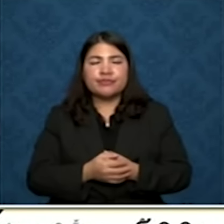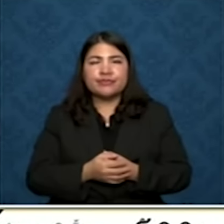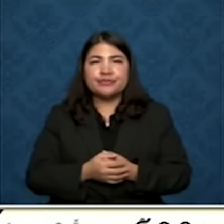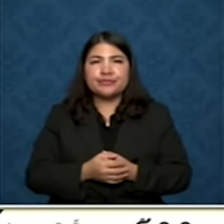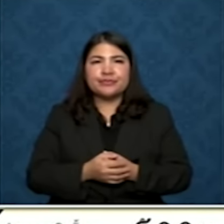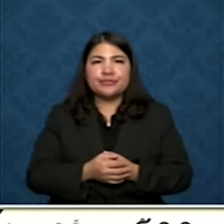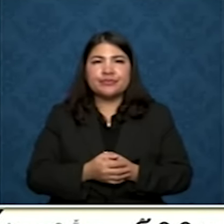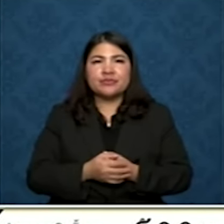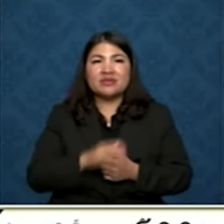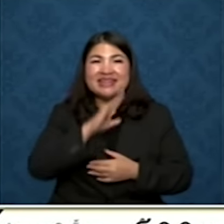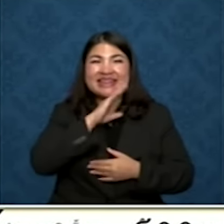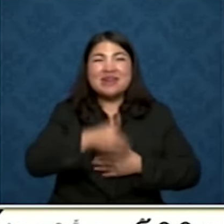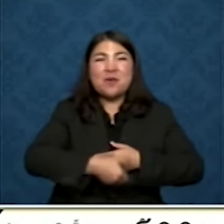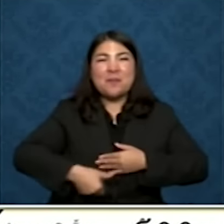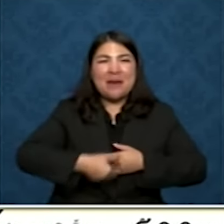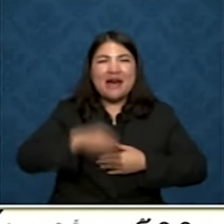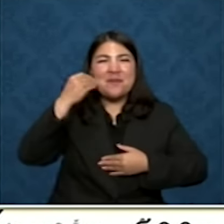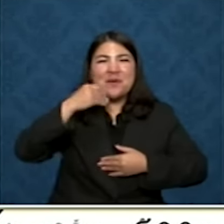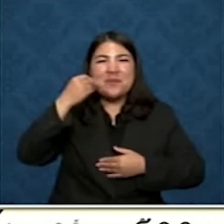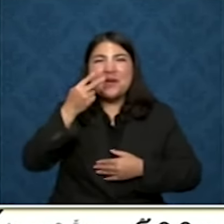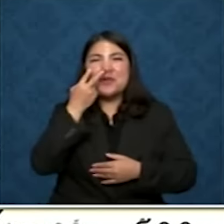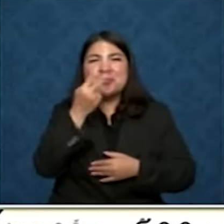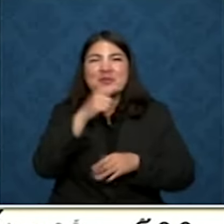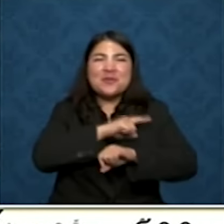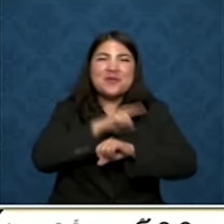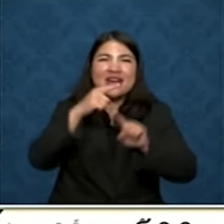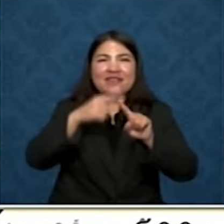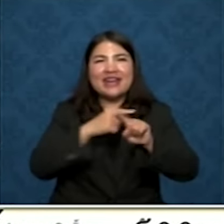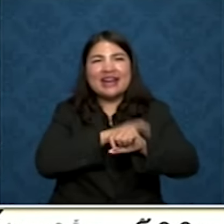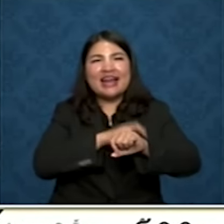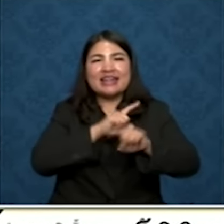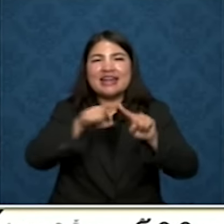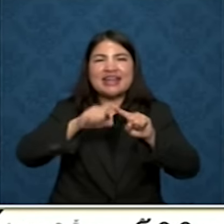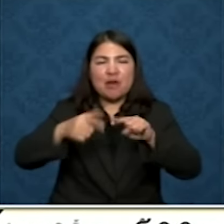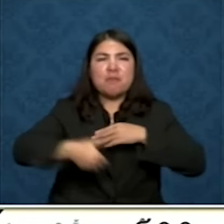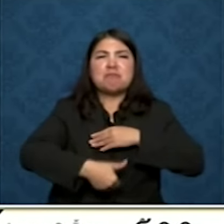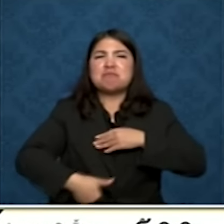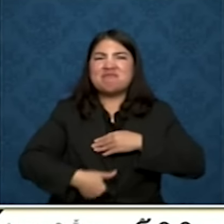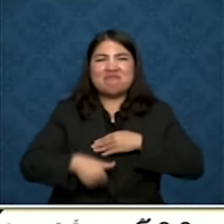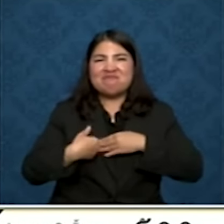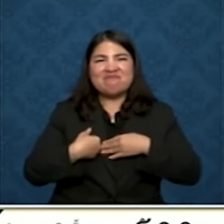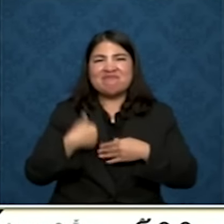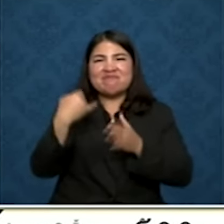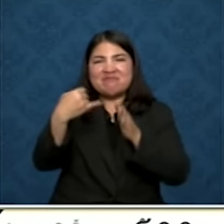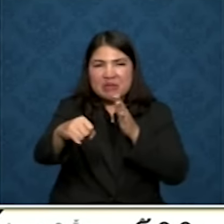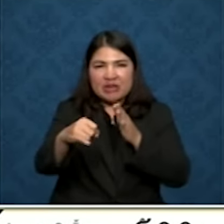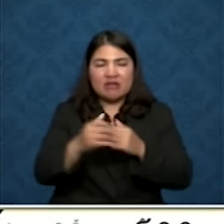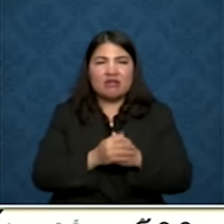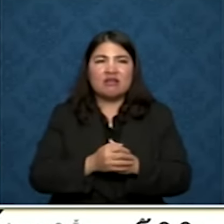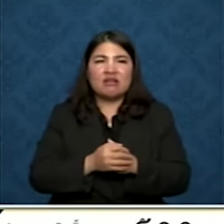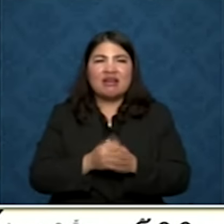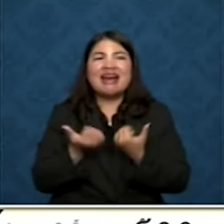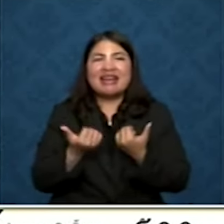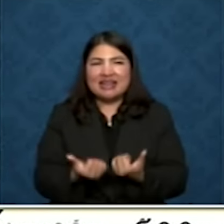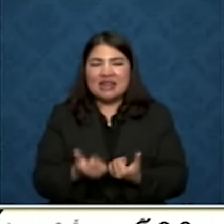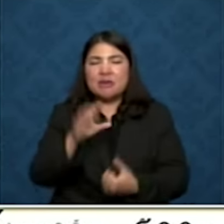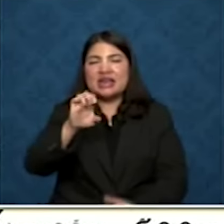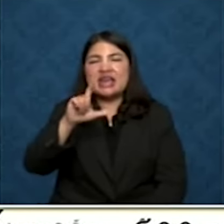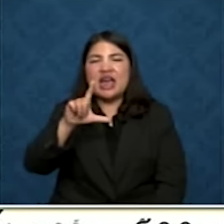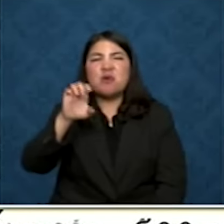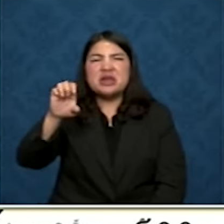แต่ที่ไปผ่ากันเยอะๆดูฤกษ์ดูยามดูหมอมาไปฝากพิเศษมาแล้วไปผ่าเนี่ยยนี้ไม่ใช่อันนี้เป็นelective Caseเป็นเคสทาง